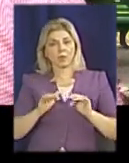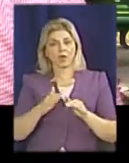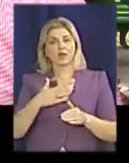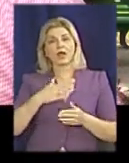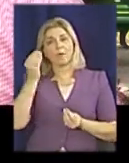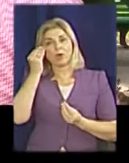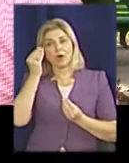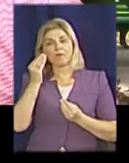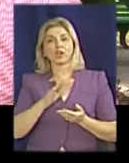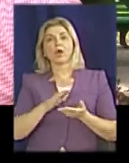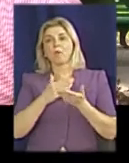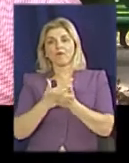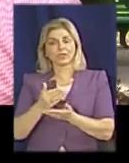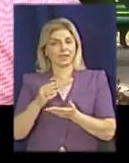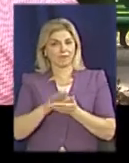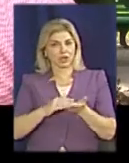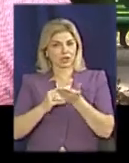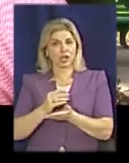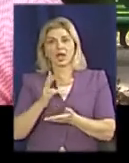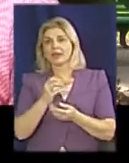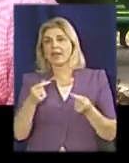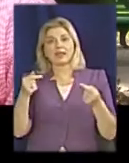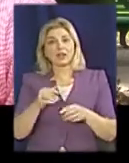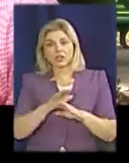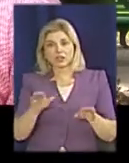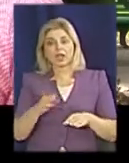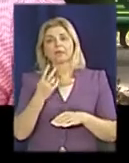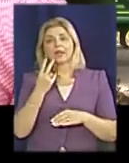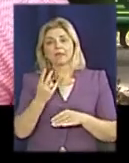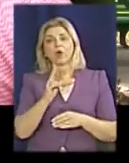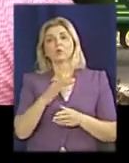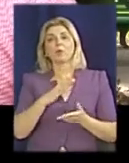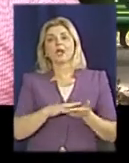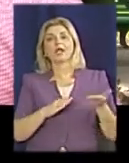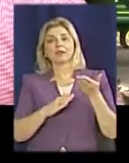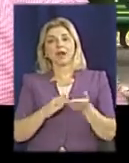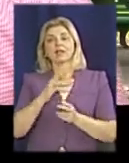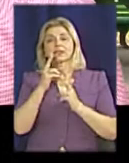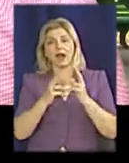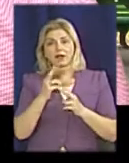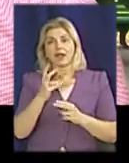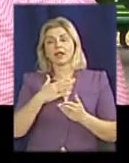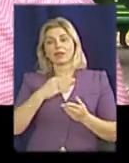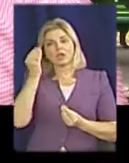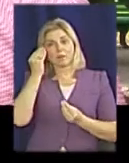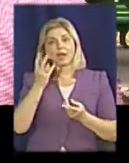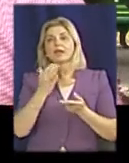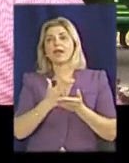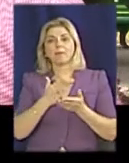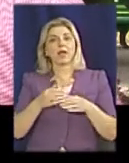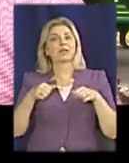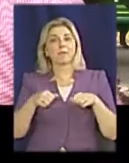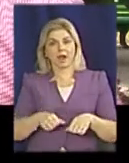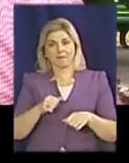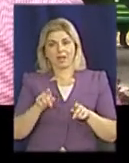погляд, позивачі неналежні. Два депутати міськради, які подали апеляційні скарги, на наш погляд, не мають права подібного